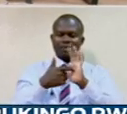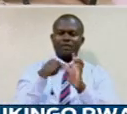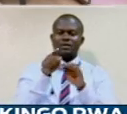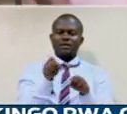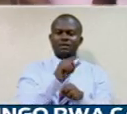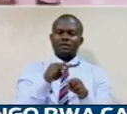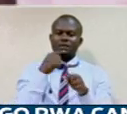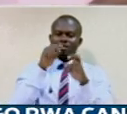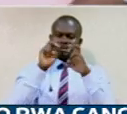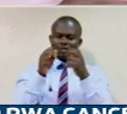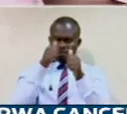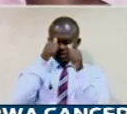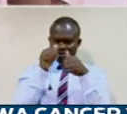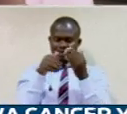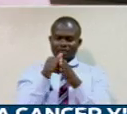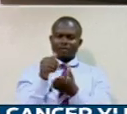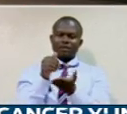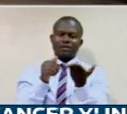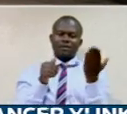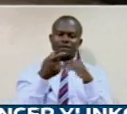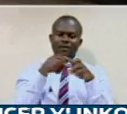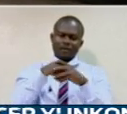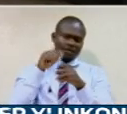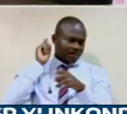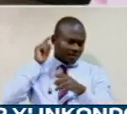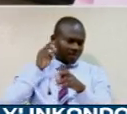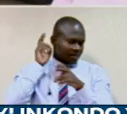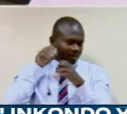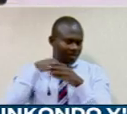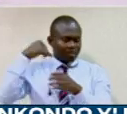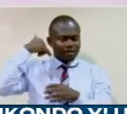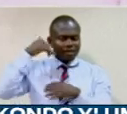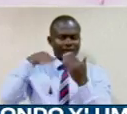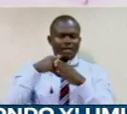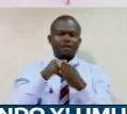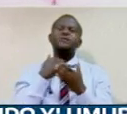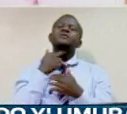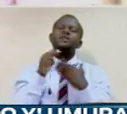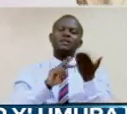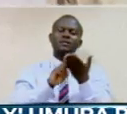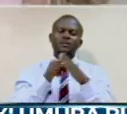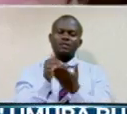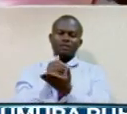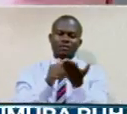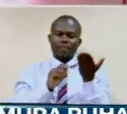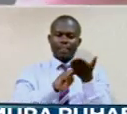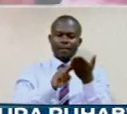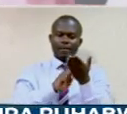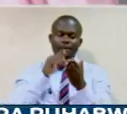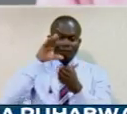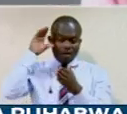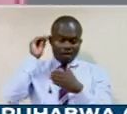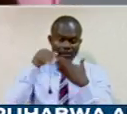n'ubushinjacyaha rwavuze ko kandi rushingiye ku bimenyetso by'ubugenzacyaha byavuye mu iperereza ryo kumviriza amatelefoni ndetse n'amajwi yakoreshwaga n'abaregwa hifashishijwe urubuga rwa